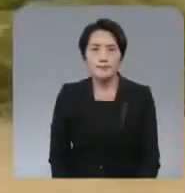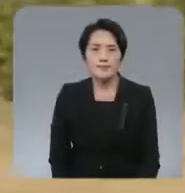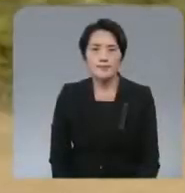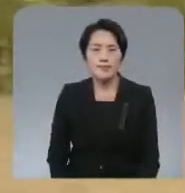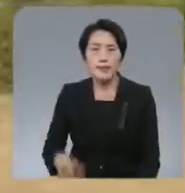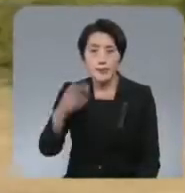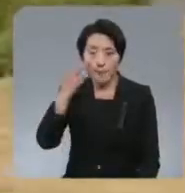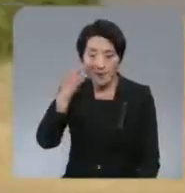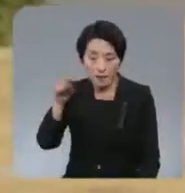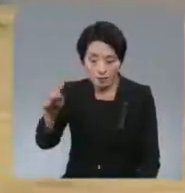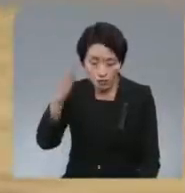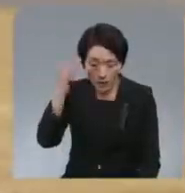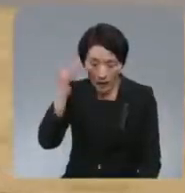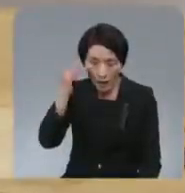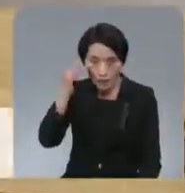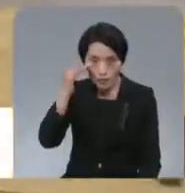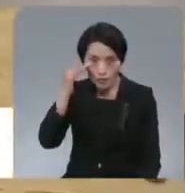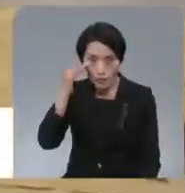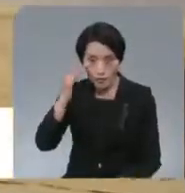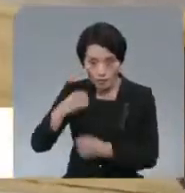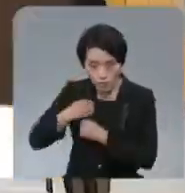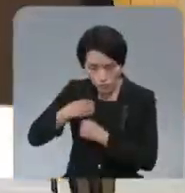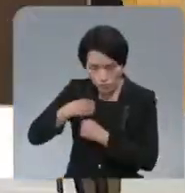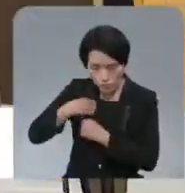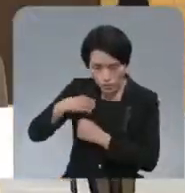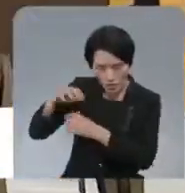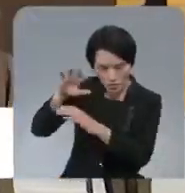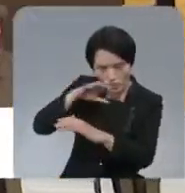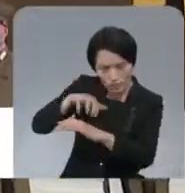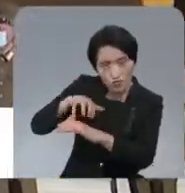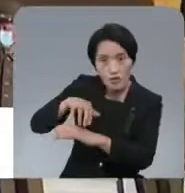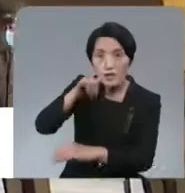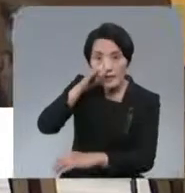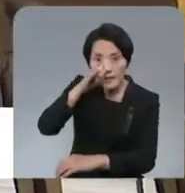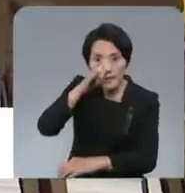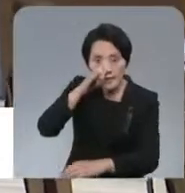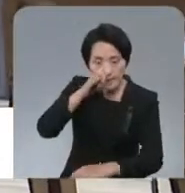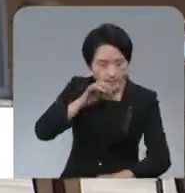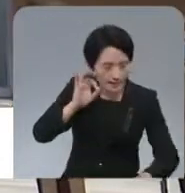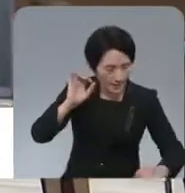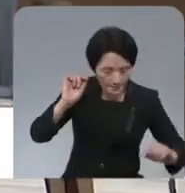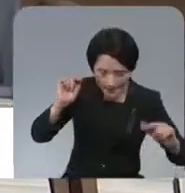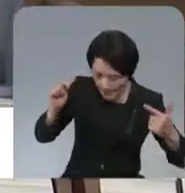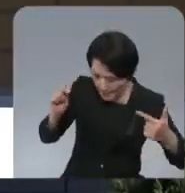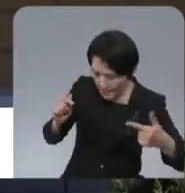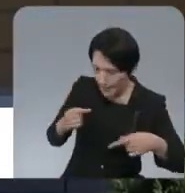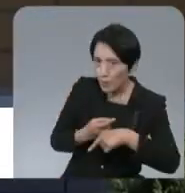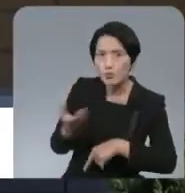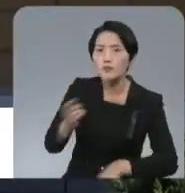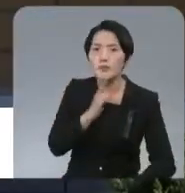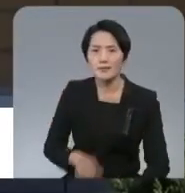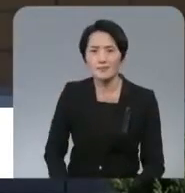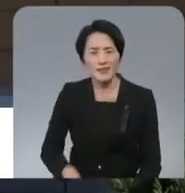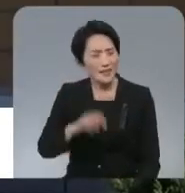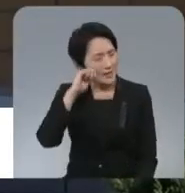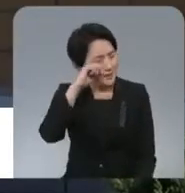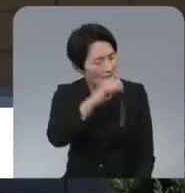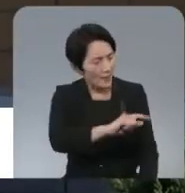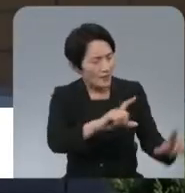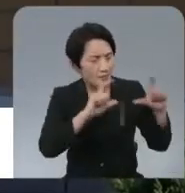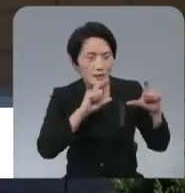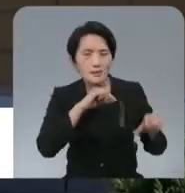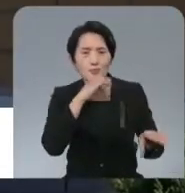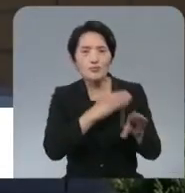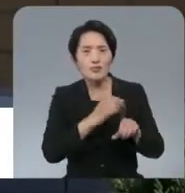nordkorea hat südkorean die USA wegen umfangreicher Militärmanöver gewarnt südkorean die USA müssten den